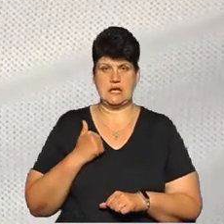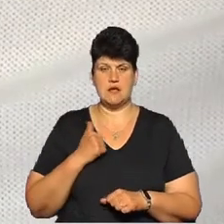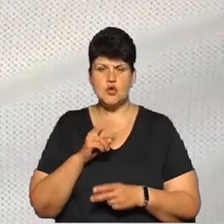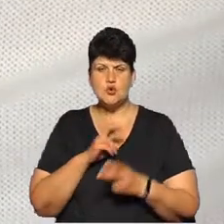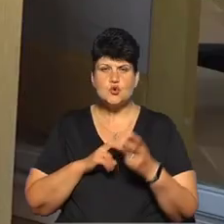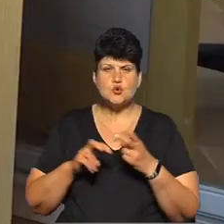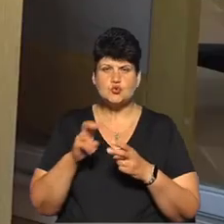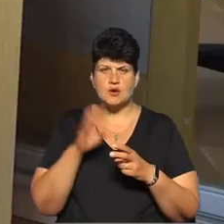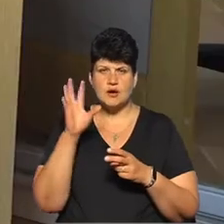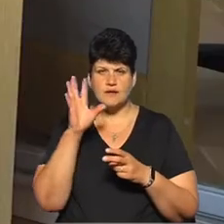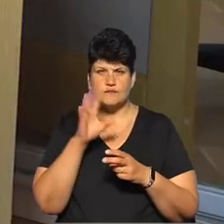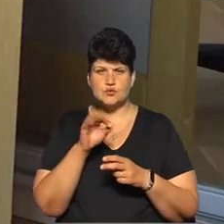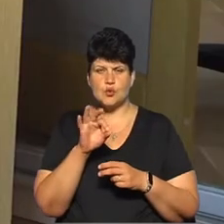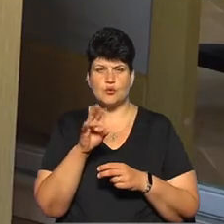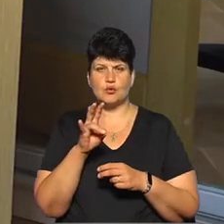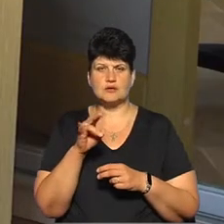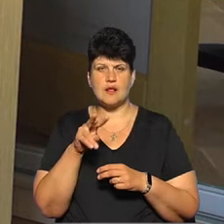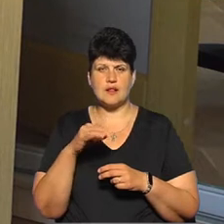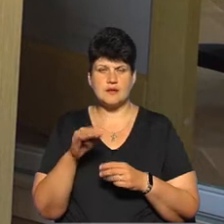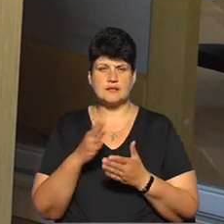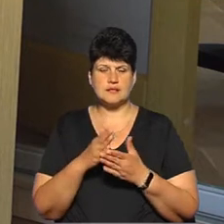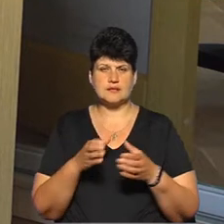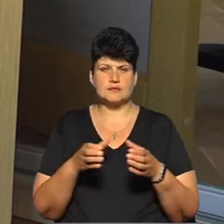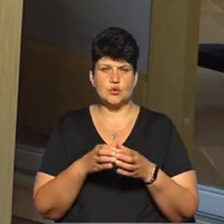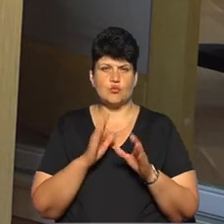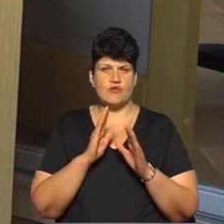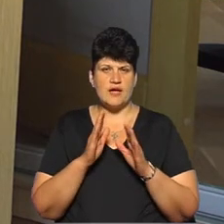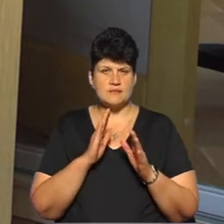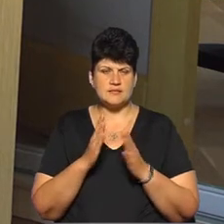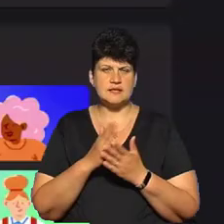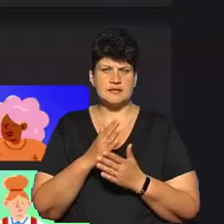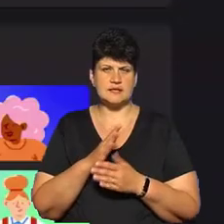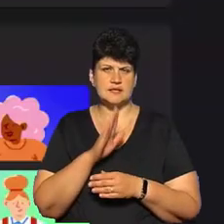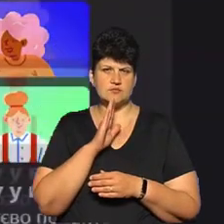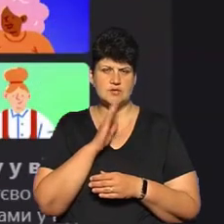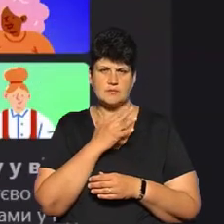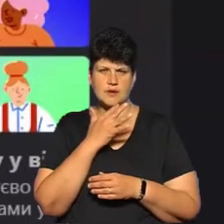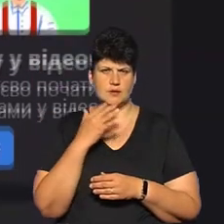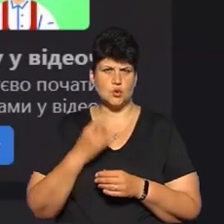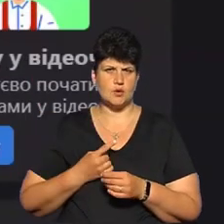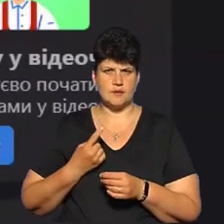вивчає онлайн. У нас є спільноти в Фейсбуці, де є багато дівчат-майстринь,